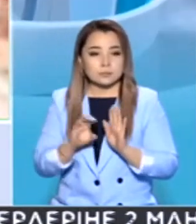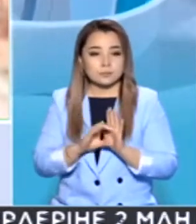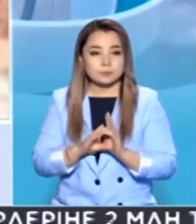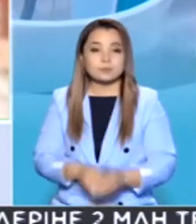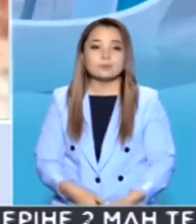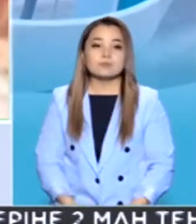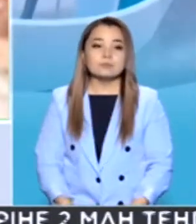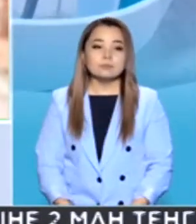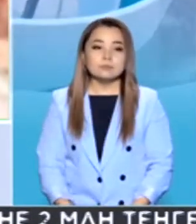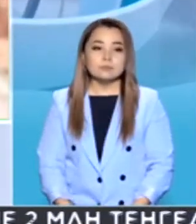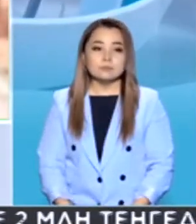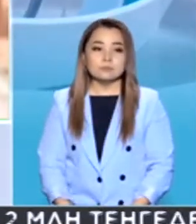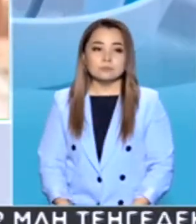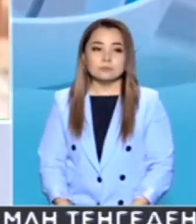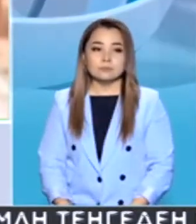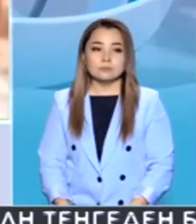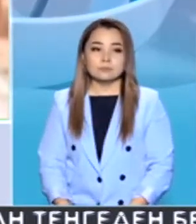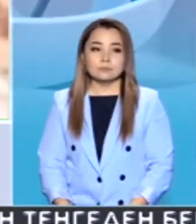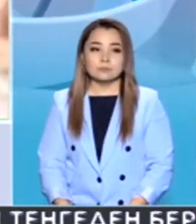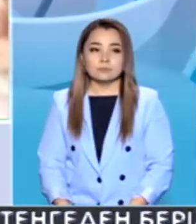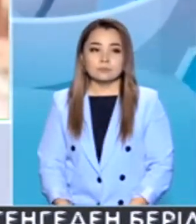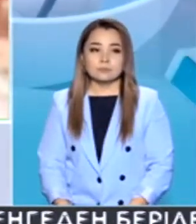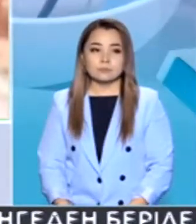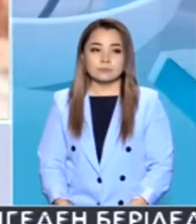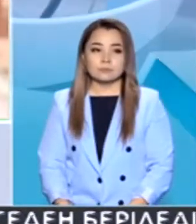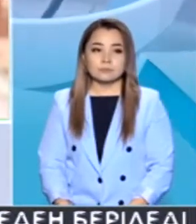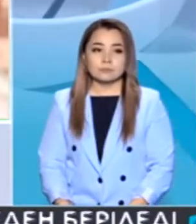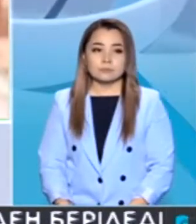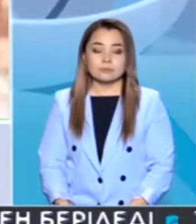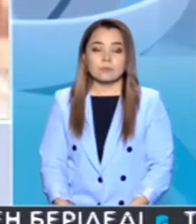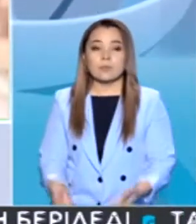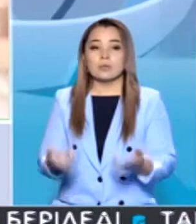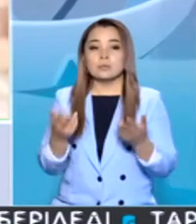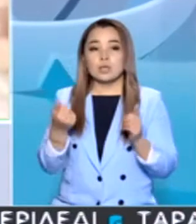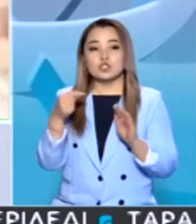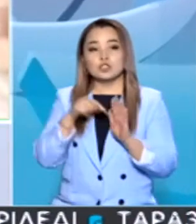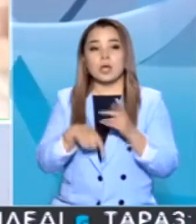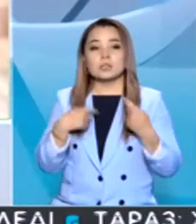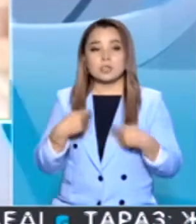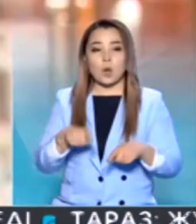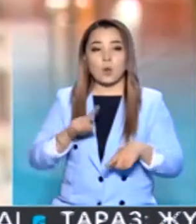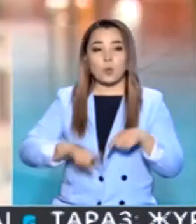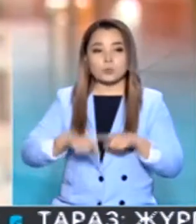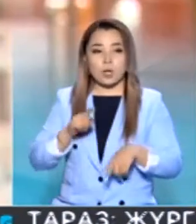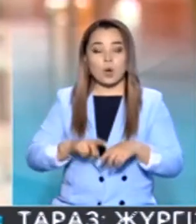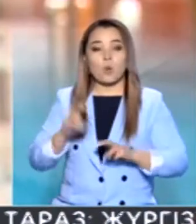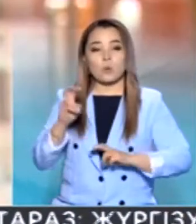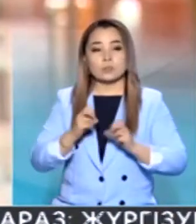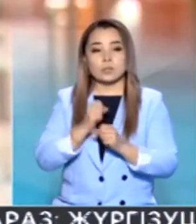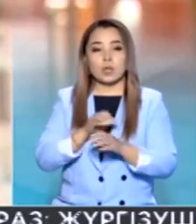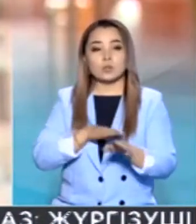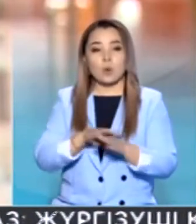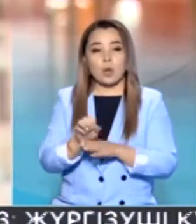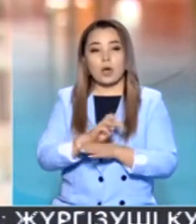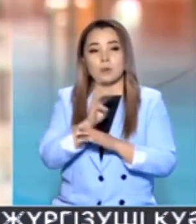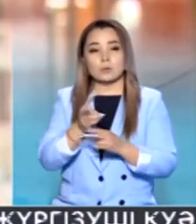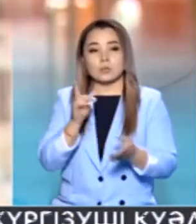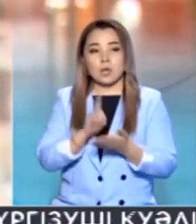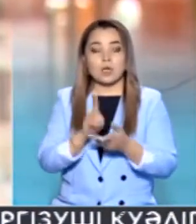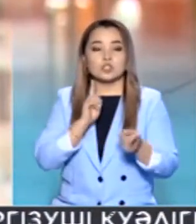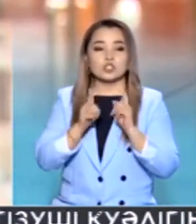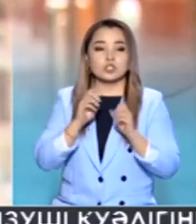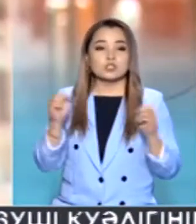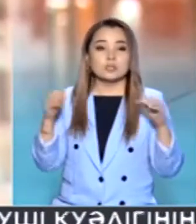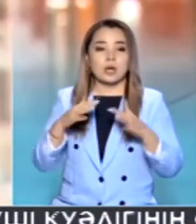Сайлауқызынан сұрап білейік. Раушан, эфирдесіз. Рахмет алла. Ішкі нарықты отандық өніммен толық қамту керек. Бүгінгі үкімет жиында